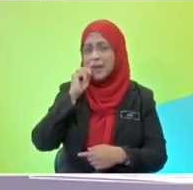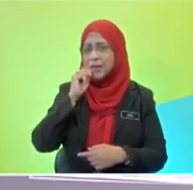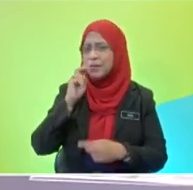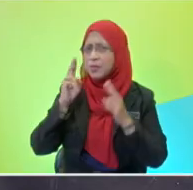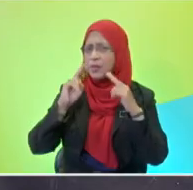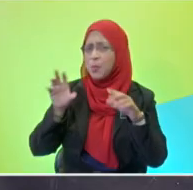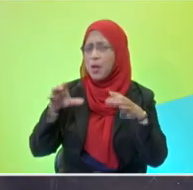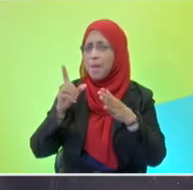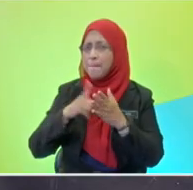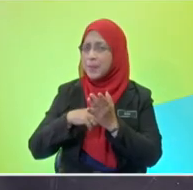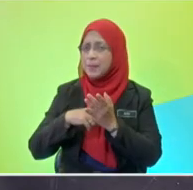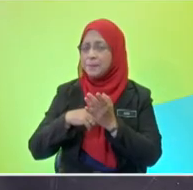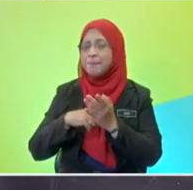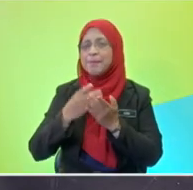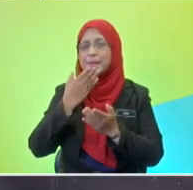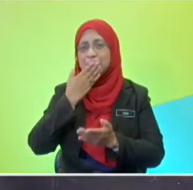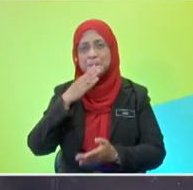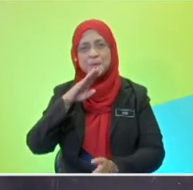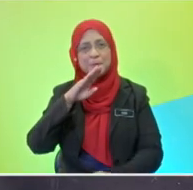sehat alhamdulillah